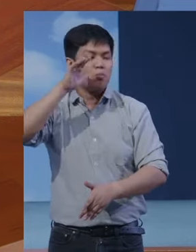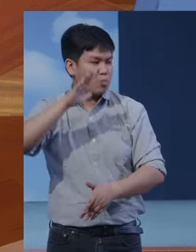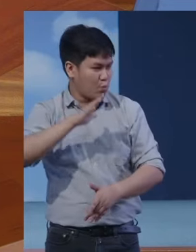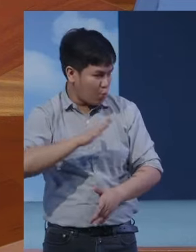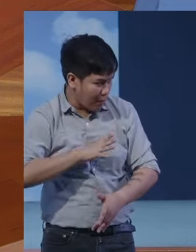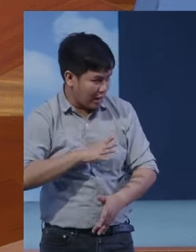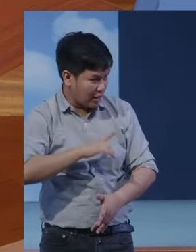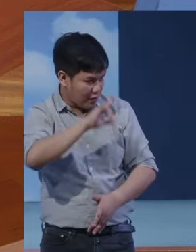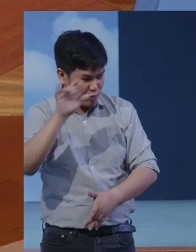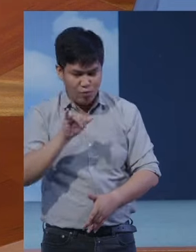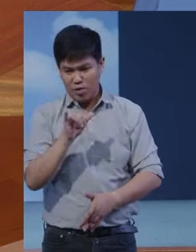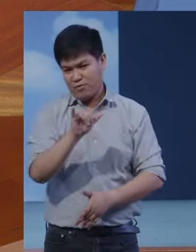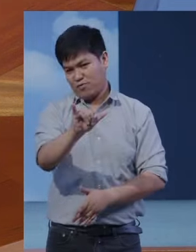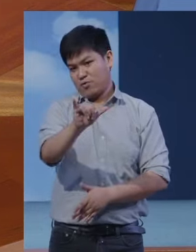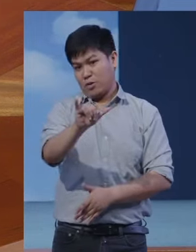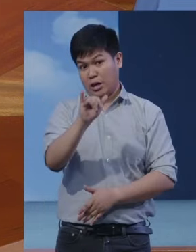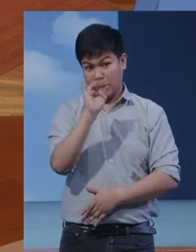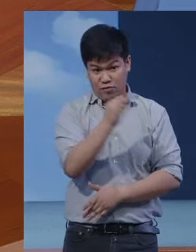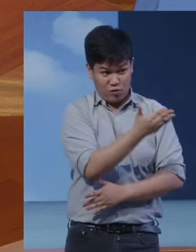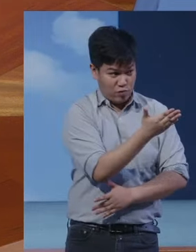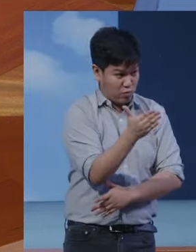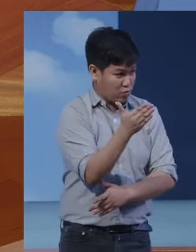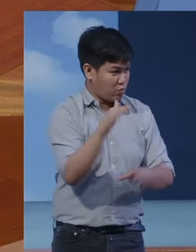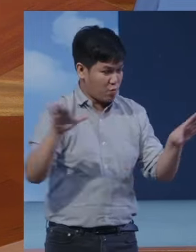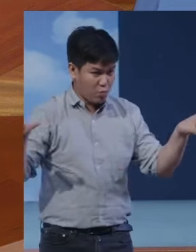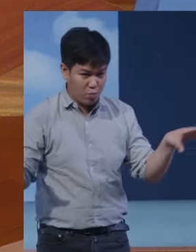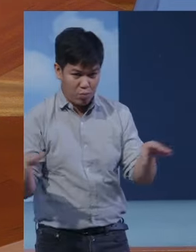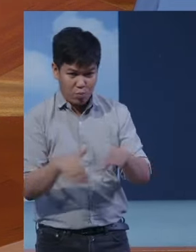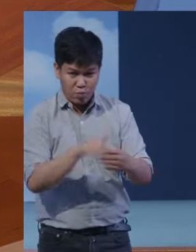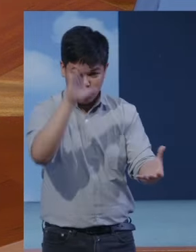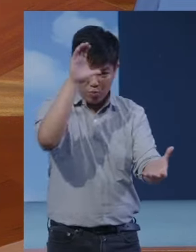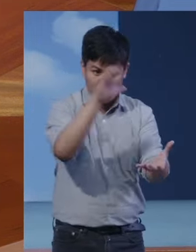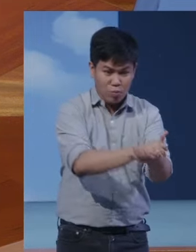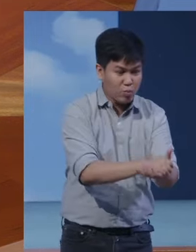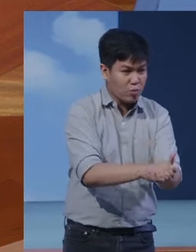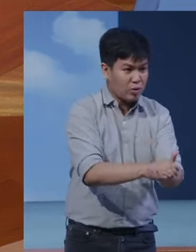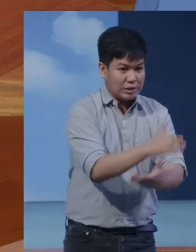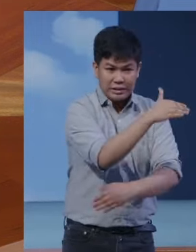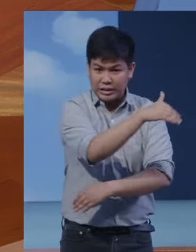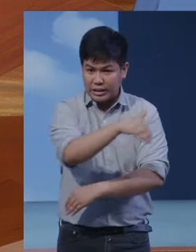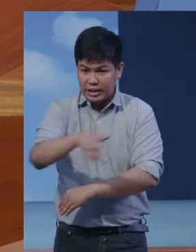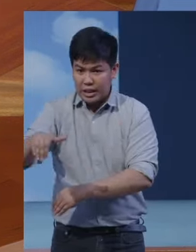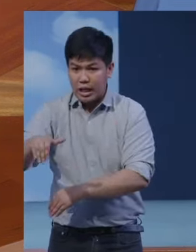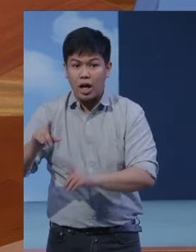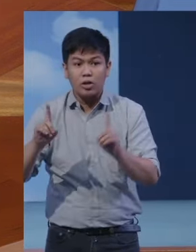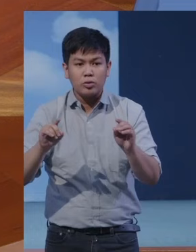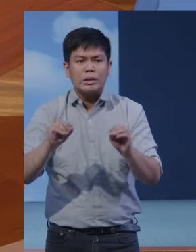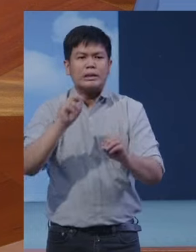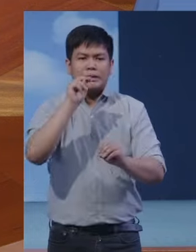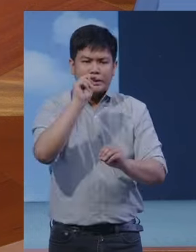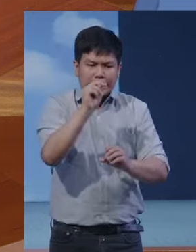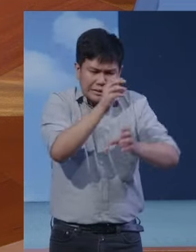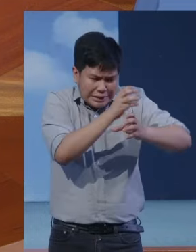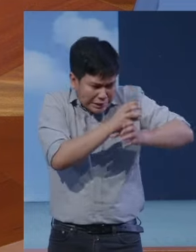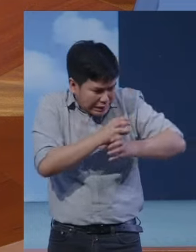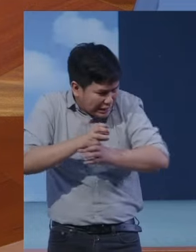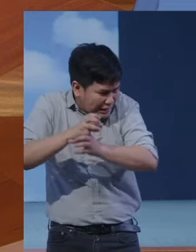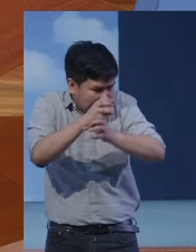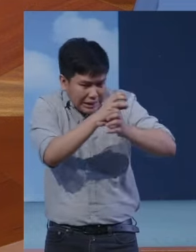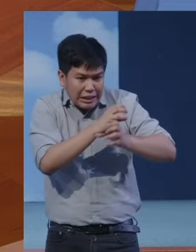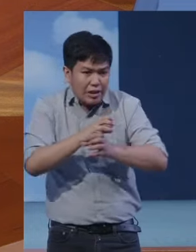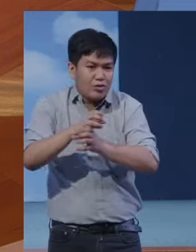forever kaya kung kayo'y mag-aasawa mga single mga young adults isipin niyo mabuti sabi nga ng